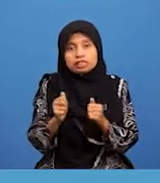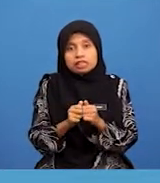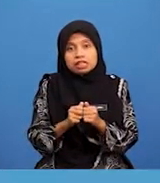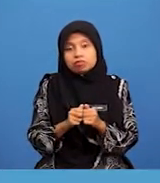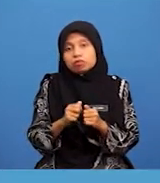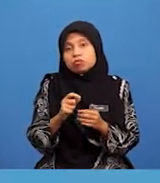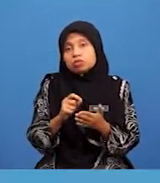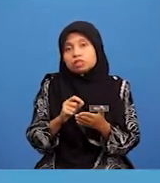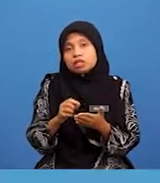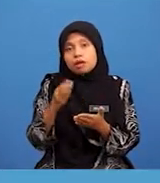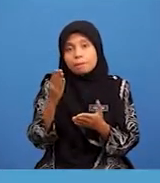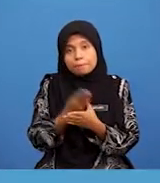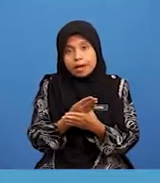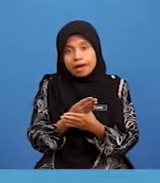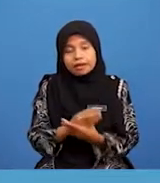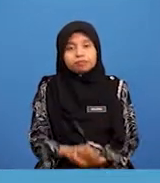bank.